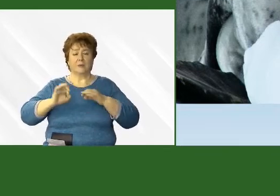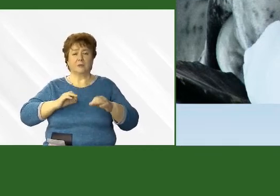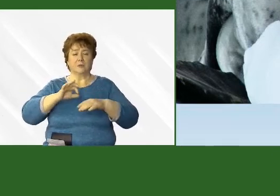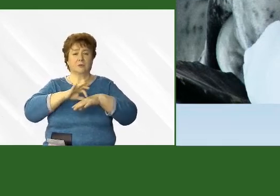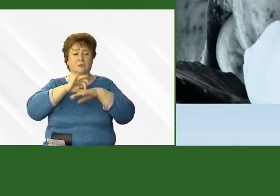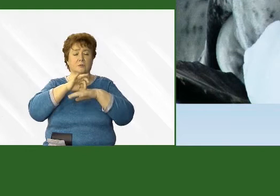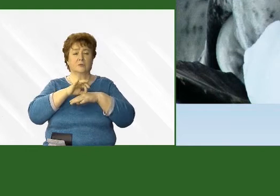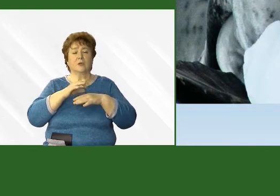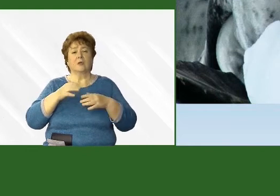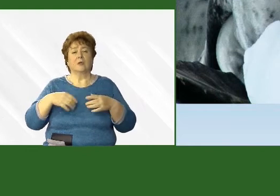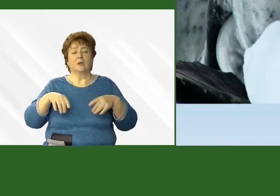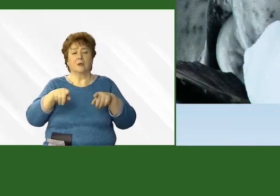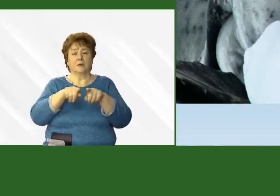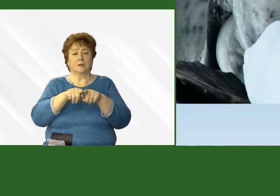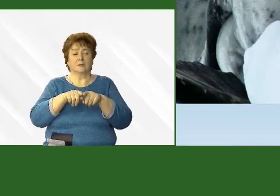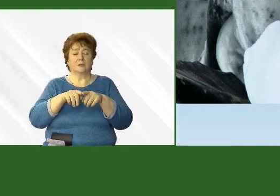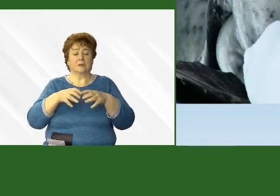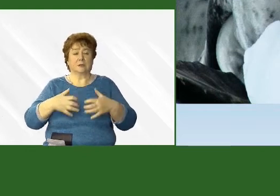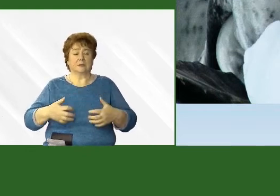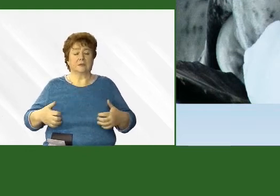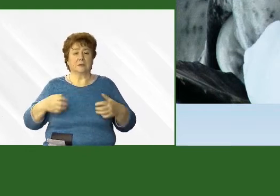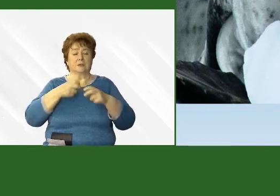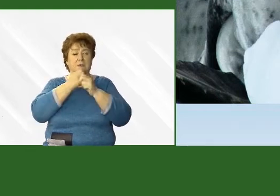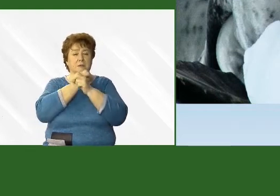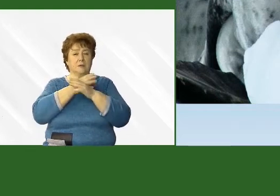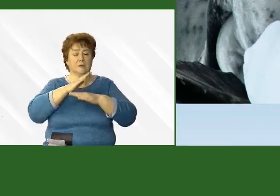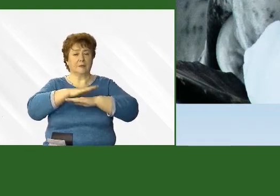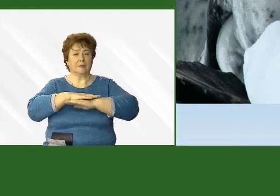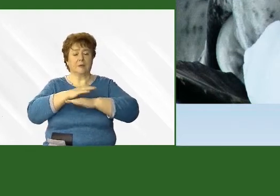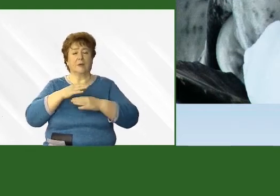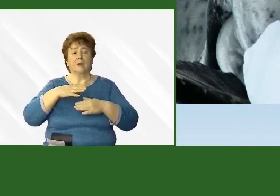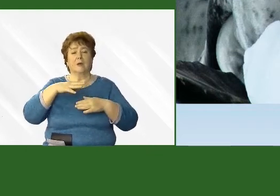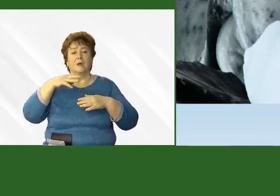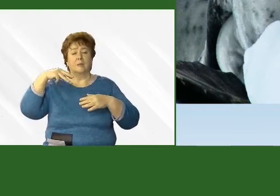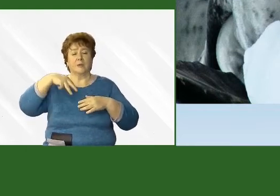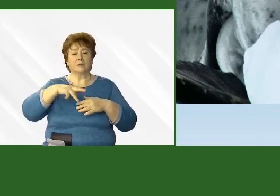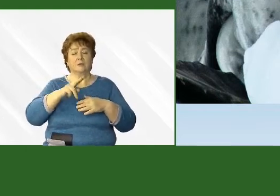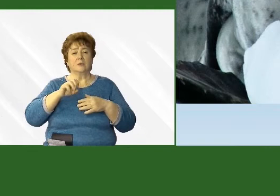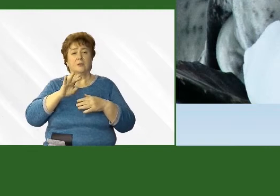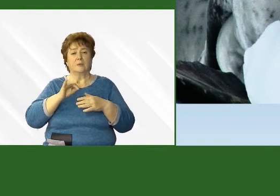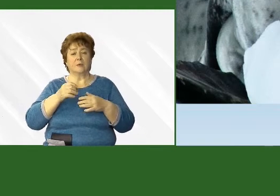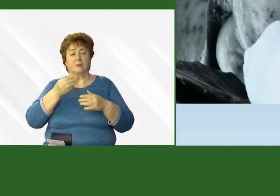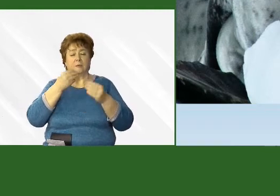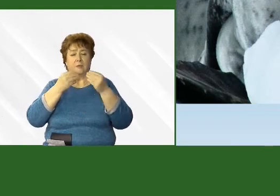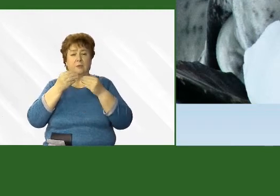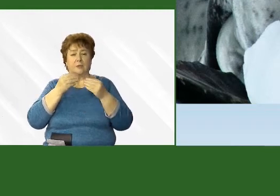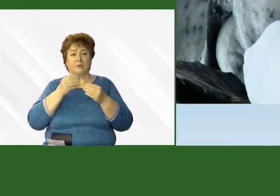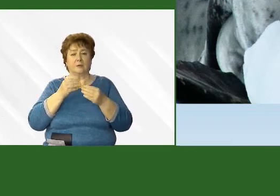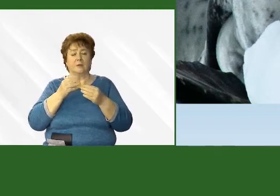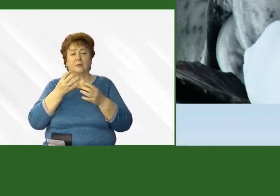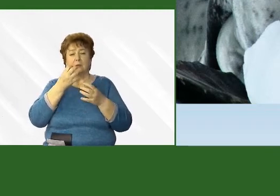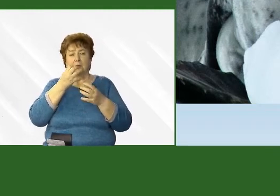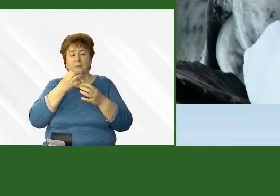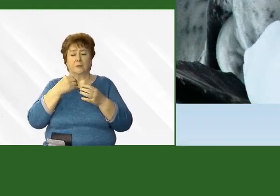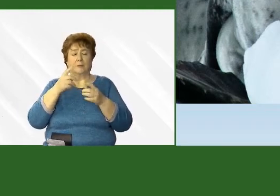шкуре, а также из-за весьма хищного поведения. Морской леопард питается главным образом